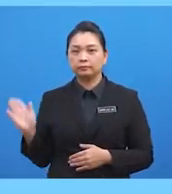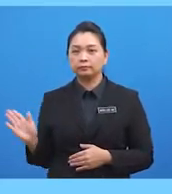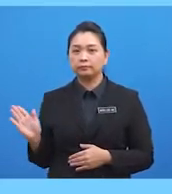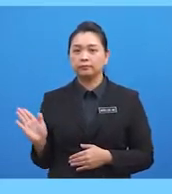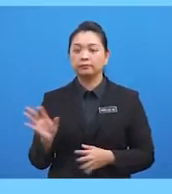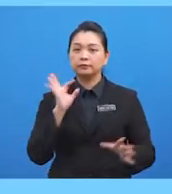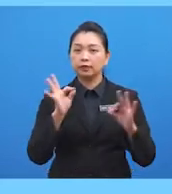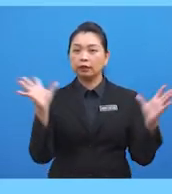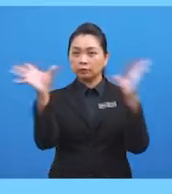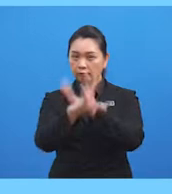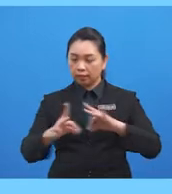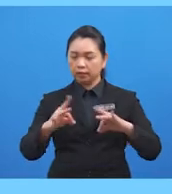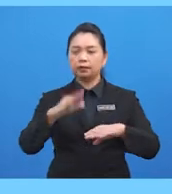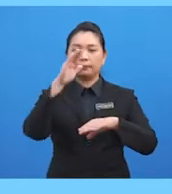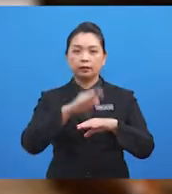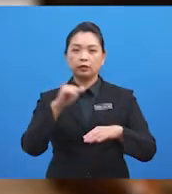sebagai Ordinance.